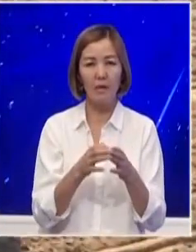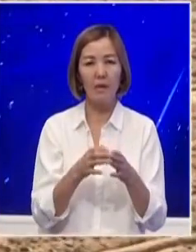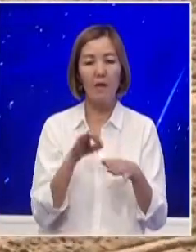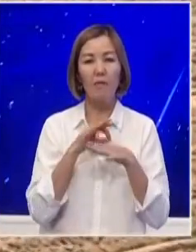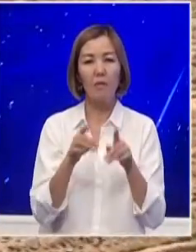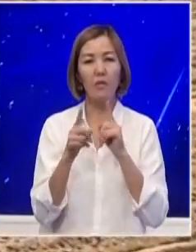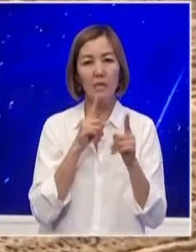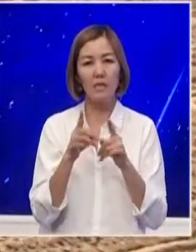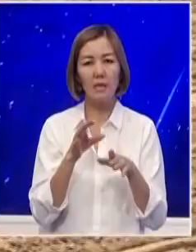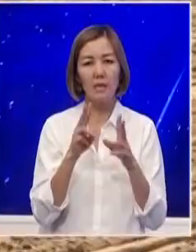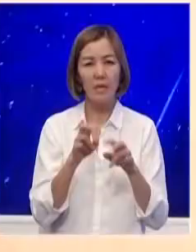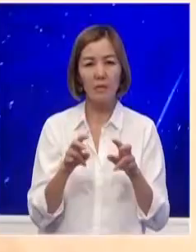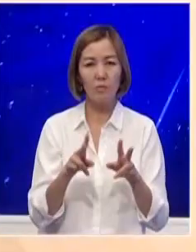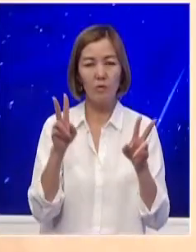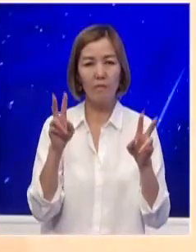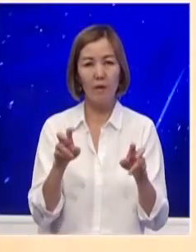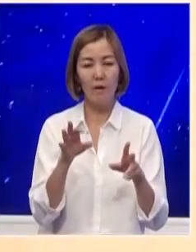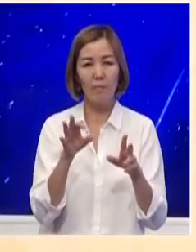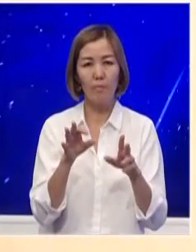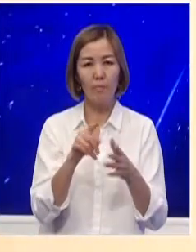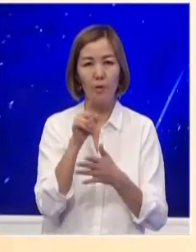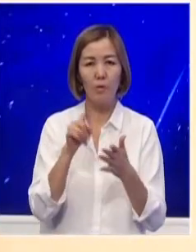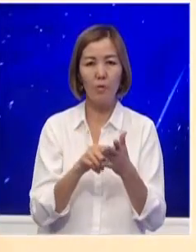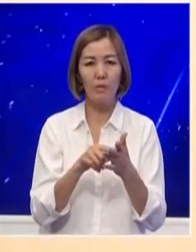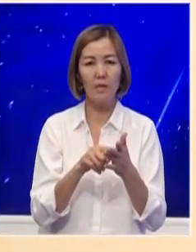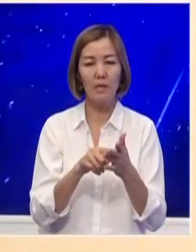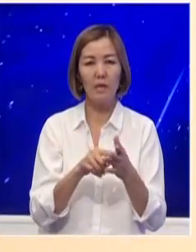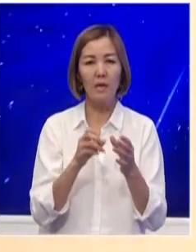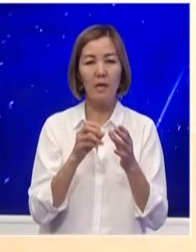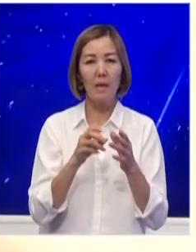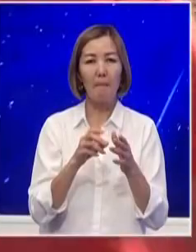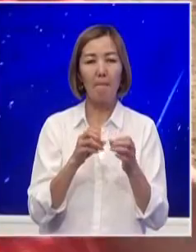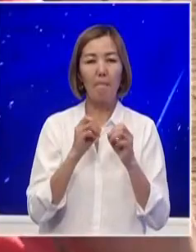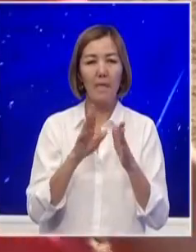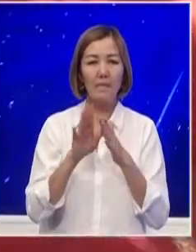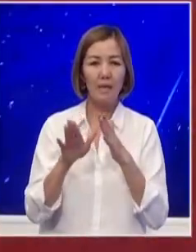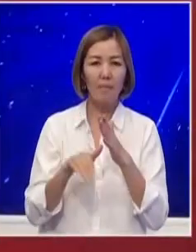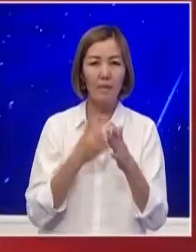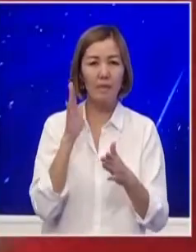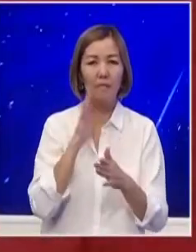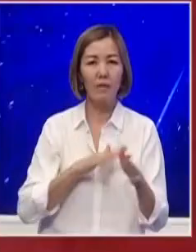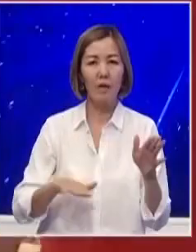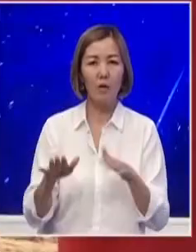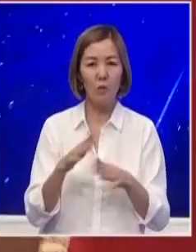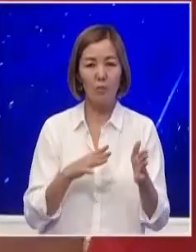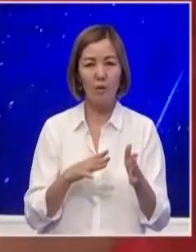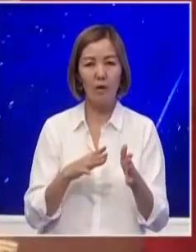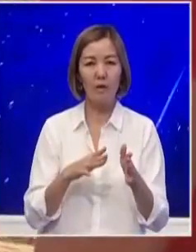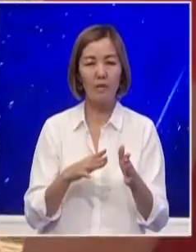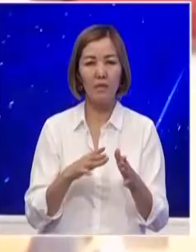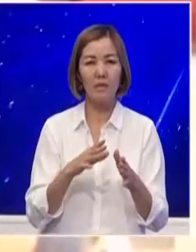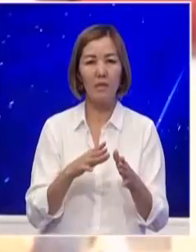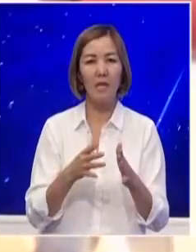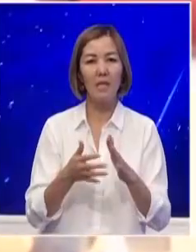ходе заседания был рассмотрен еще один вопрос о принимаемых мерах гарантии безопасности на водоемах в летнее время. Алихан Смаилов указал